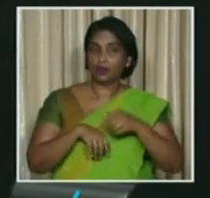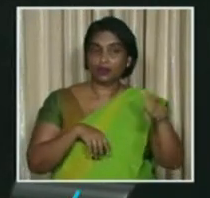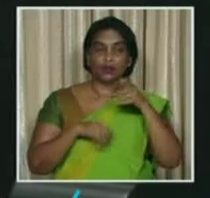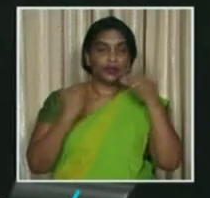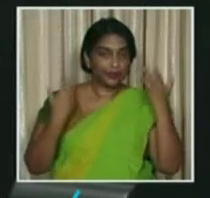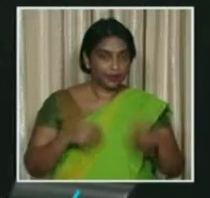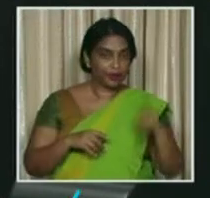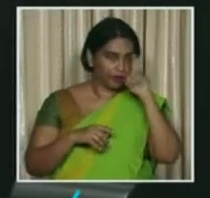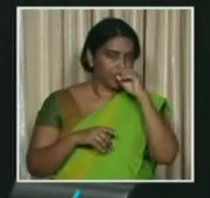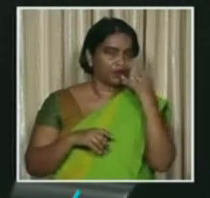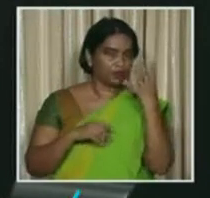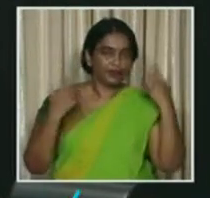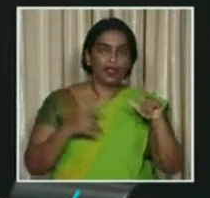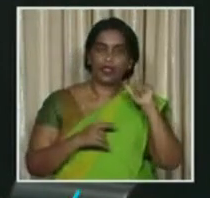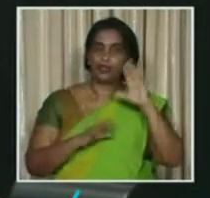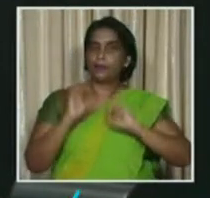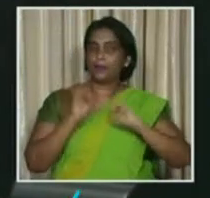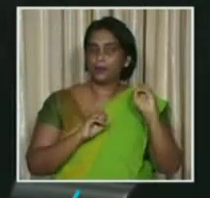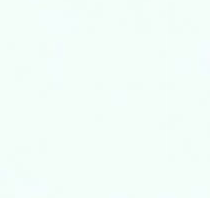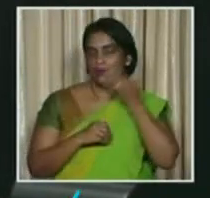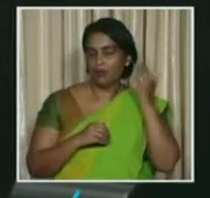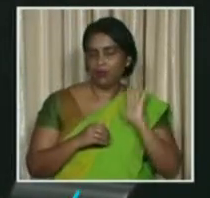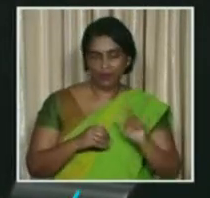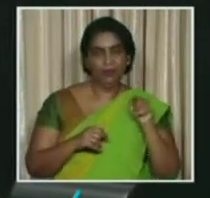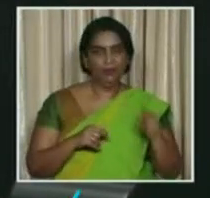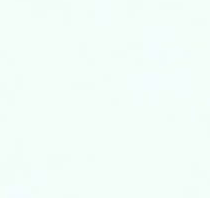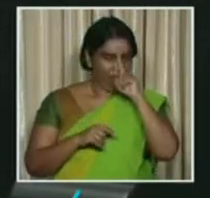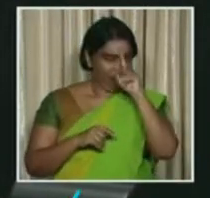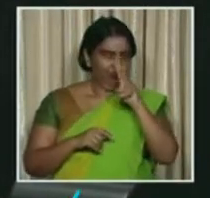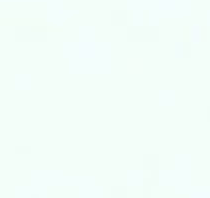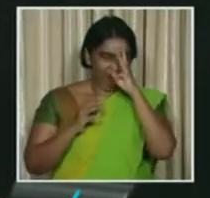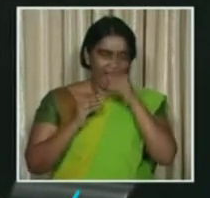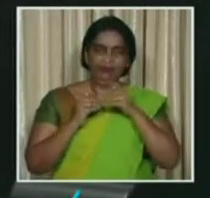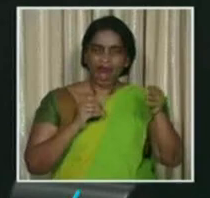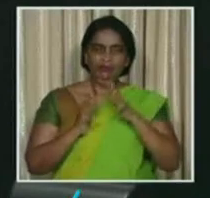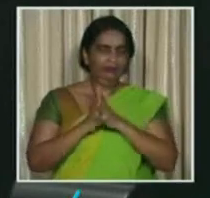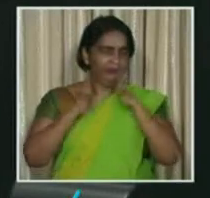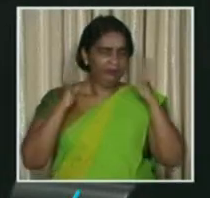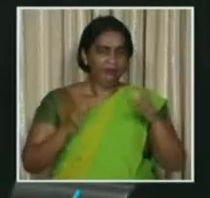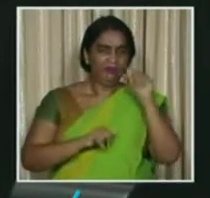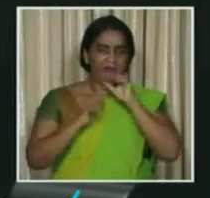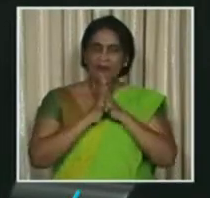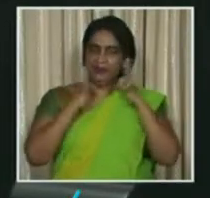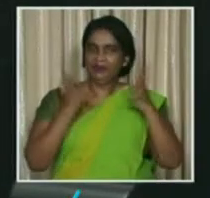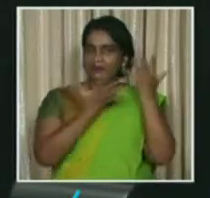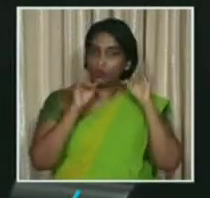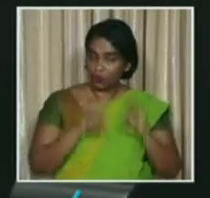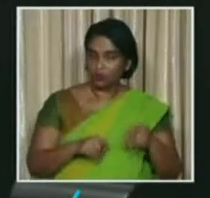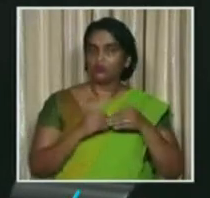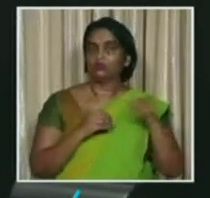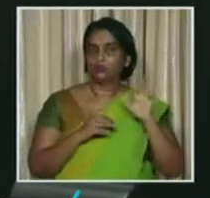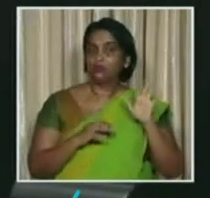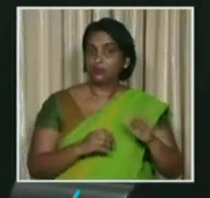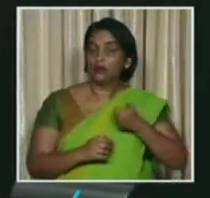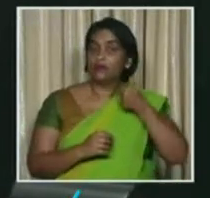අවසන් වෙනකොට මේ ප්‍රශ්නේ 75% සුවක් මම විසඳනවා කියනවා. මේ සති 2-3 ඇතුළත විශාල වශයෙන් බෙහෙත් ප්‍රමාණයක් ලැබෙමින් පවතිනවා.